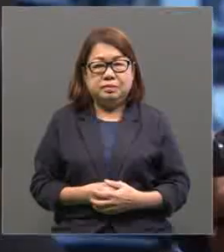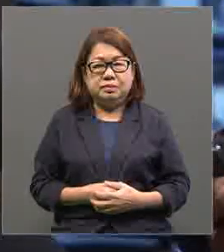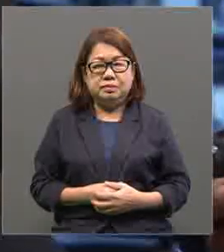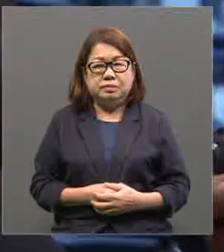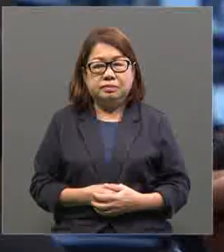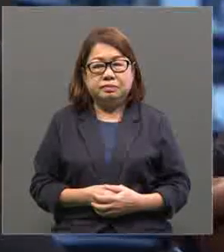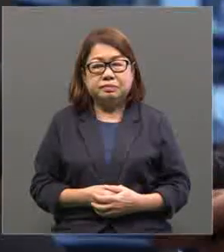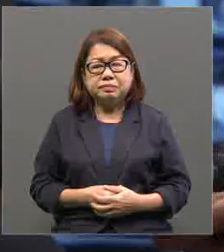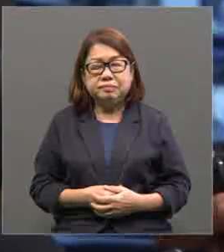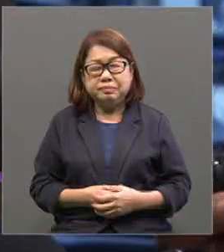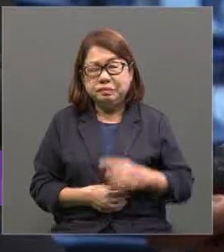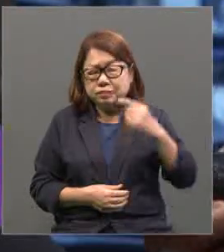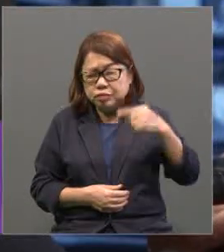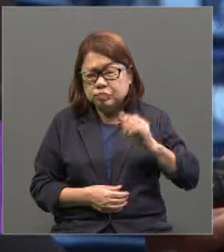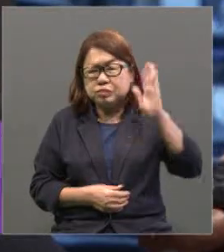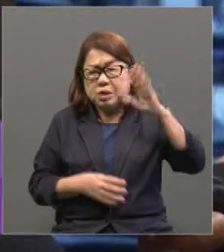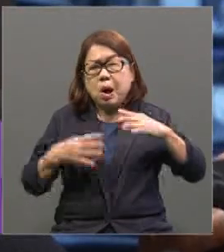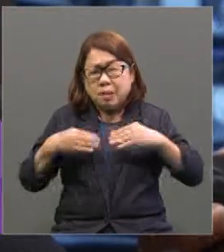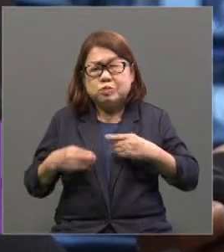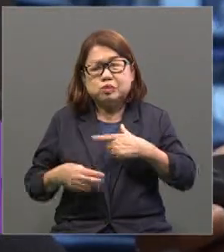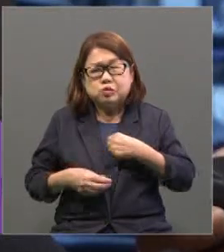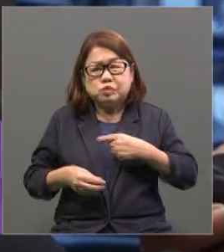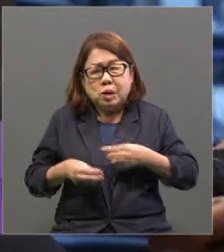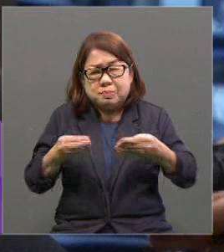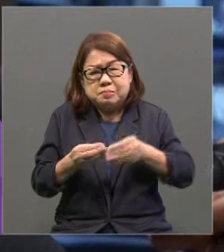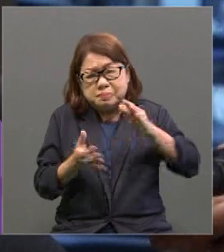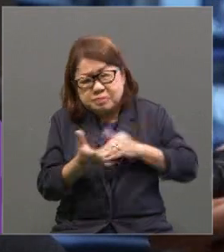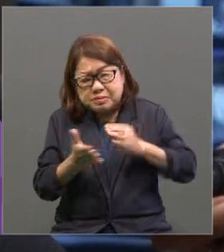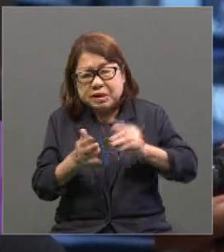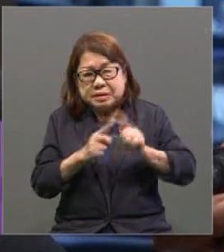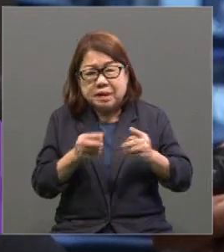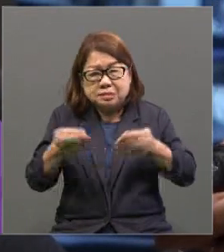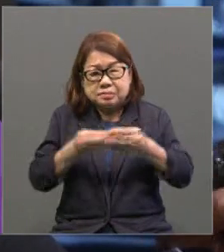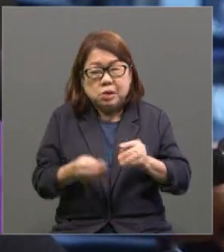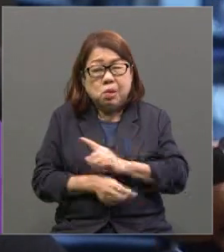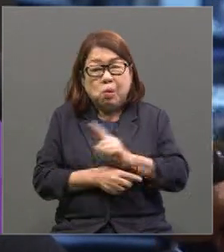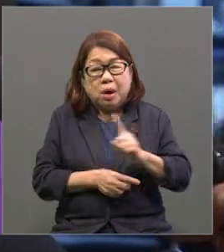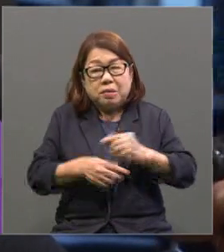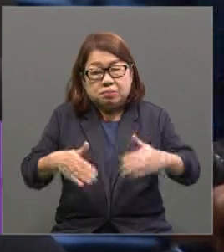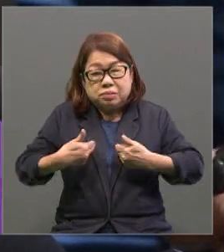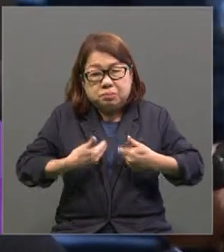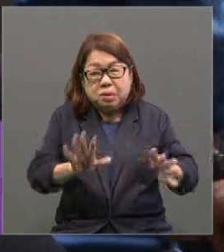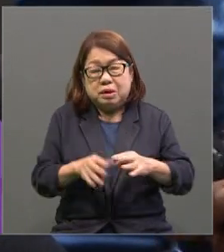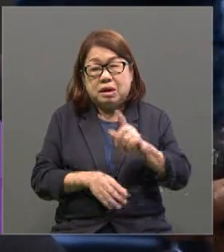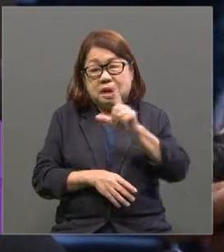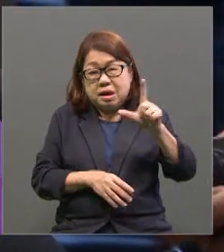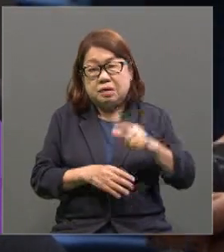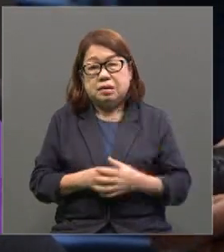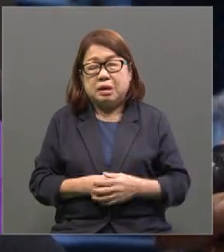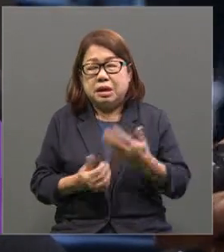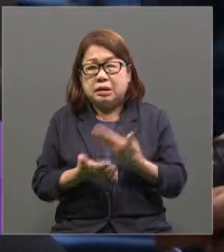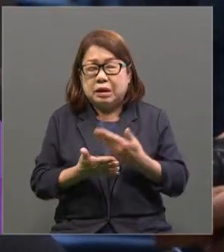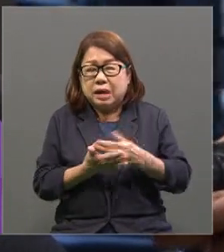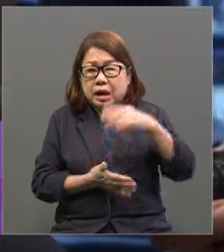ขาเองก็รับสารภาพนะว่าเขาชอบเล่นนะครับเขาเล่นวันนึงแต่ได้เสียเป็นล้าน สตังค์ที่เอามาเนี่ย